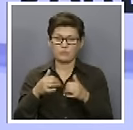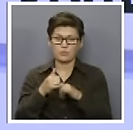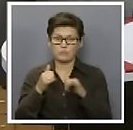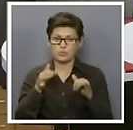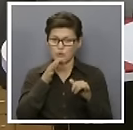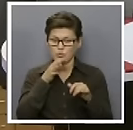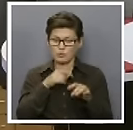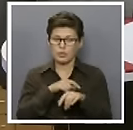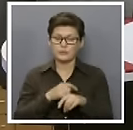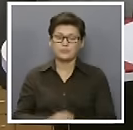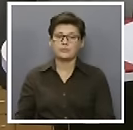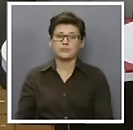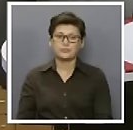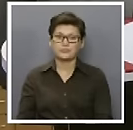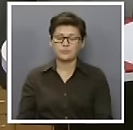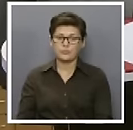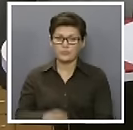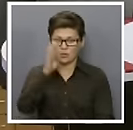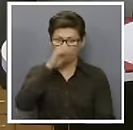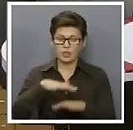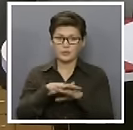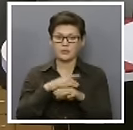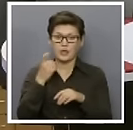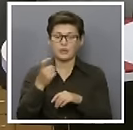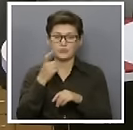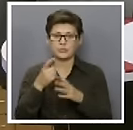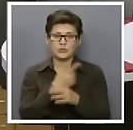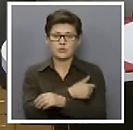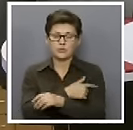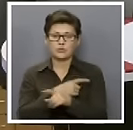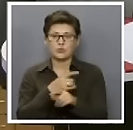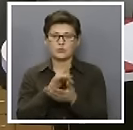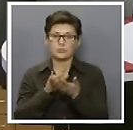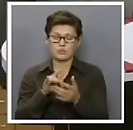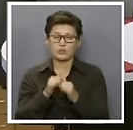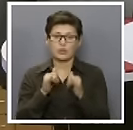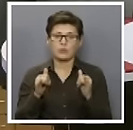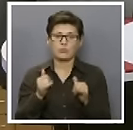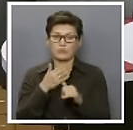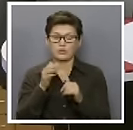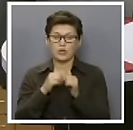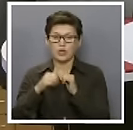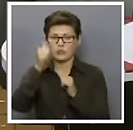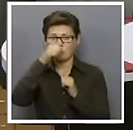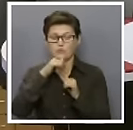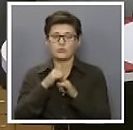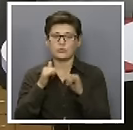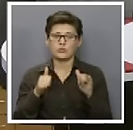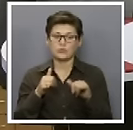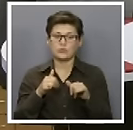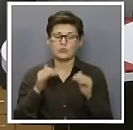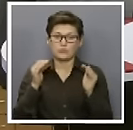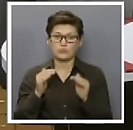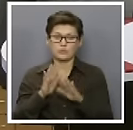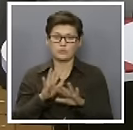үстіндегі нәрсе. Елдің экономикасы дамығаннан кейін бірте-бірте медициналық біздің туризміміз дамиды. ол жылдан жылға өсетін нәрсе,